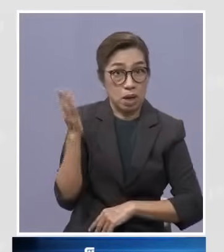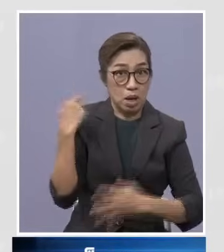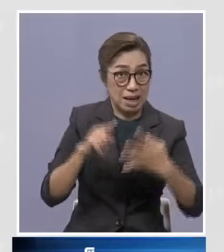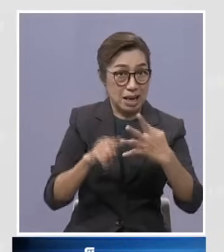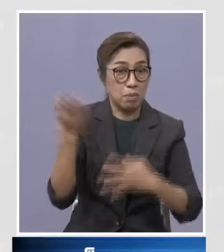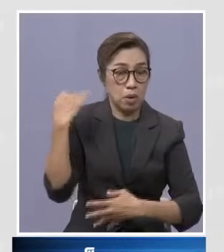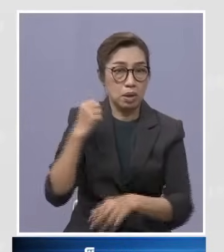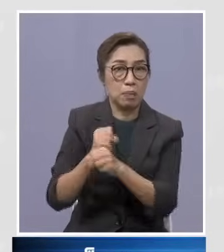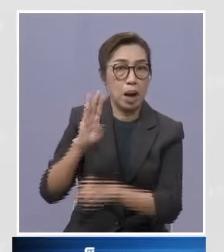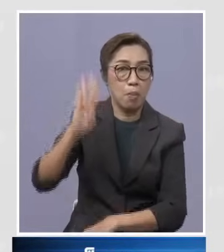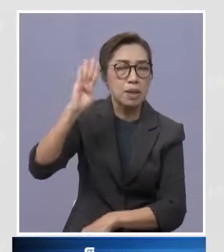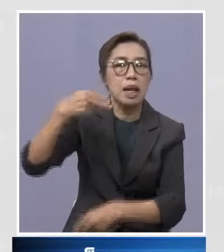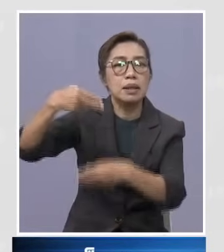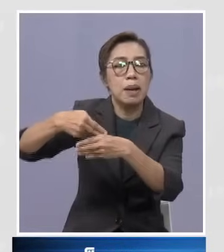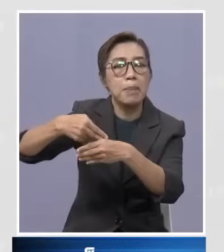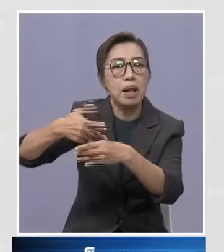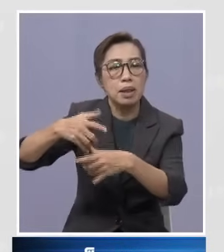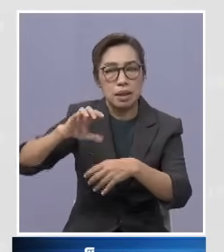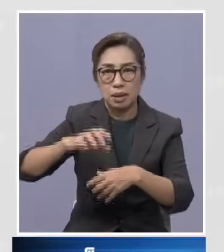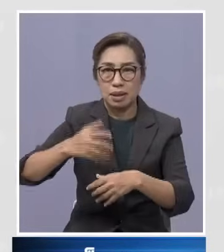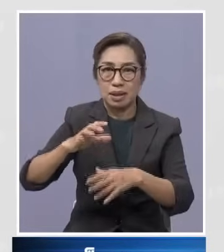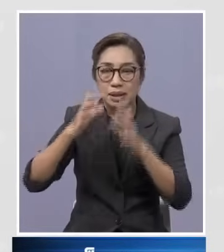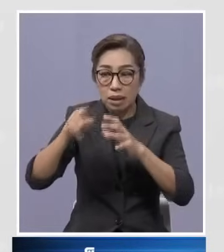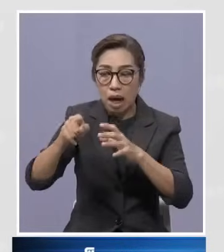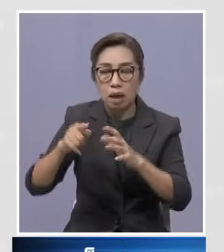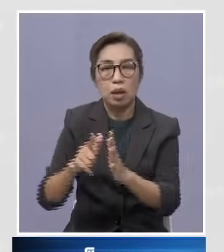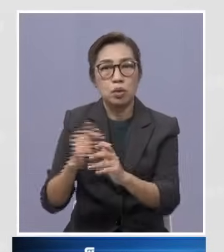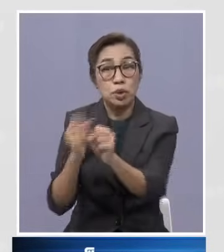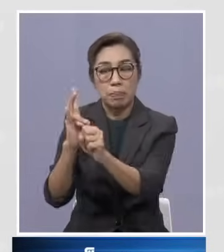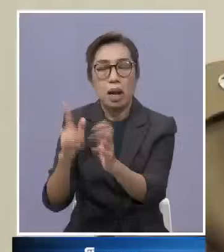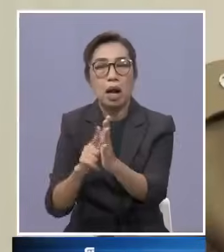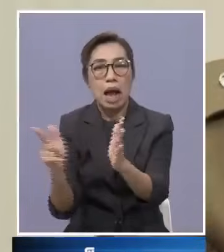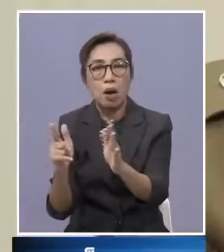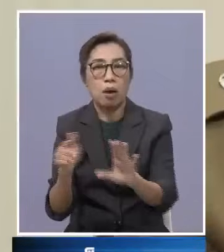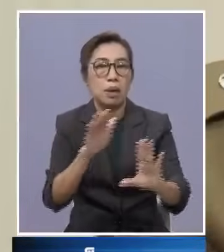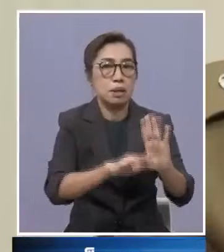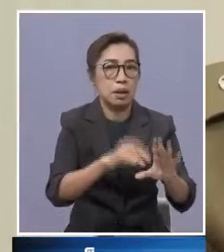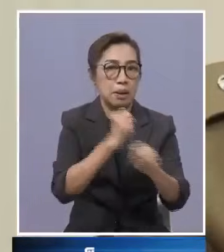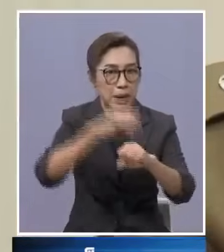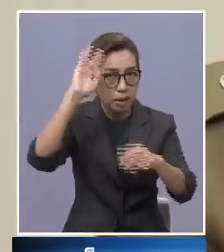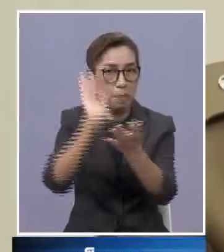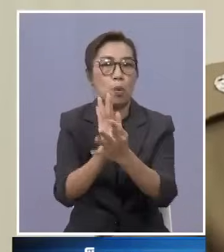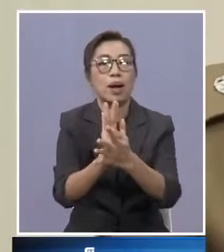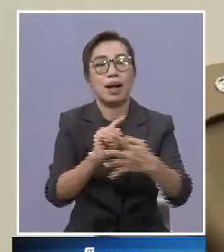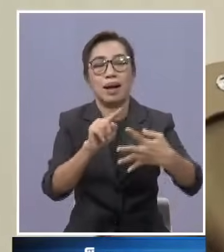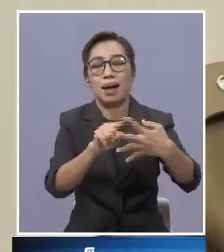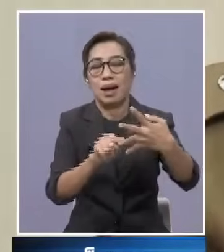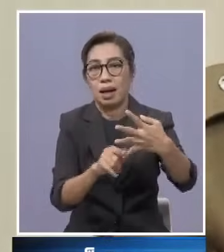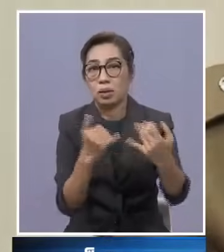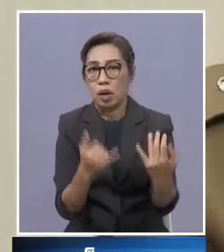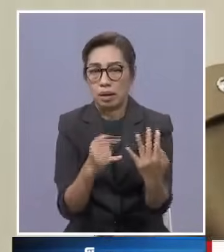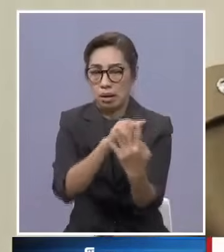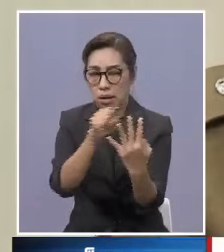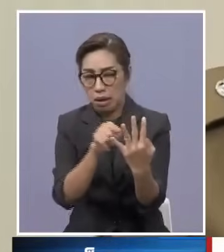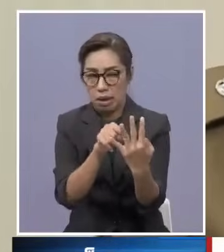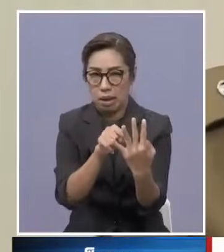ทน้ำมันคาลเท็กซ์อยู่ได้7ปีลาออกมาสมัครรับราชการตำรวจจึงมีการวิเคราะห์กันนะครับว่าการเมืองในสตช.ที่ร้อนแรงอยู่ขณะนี้